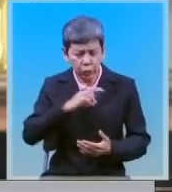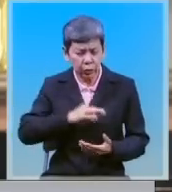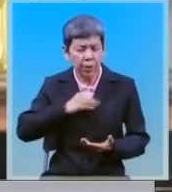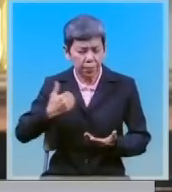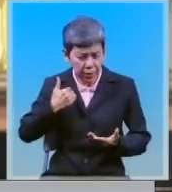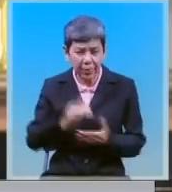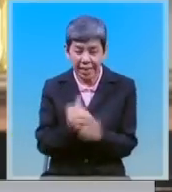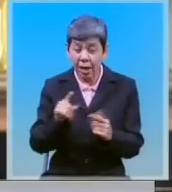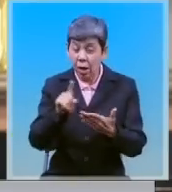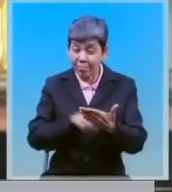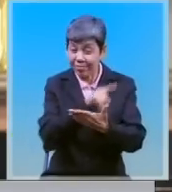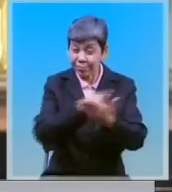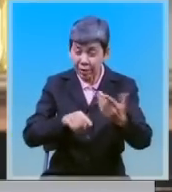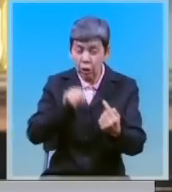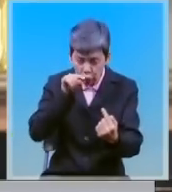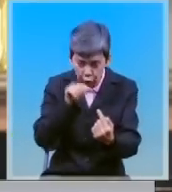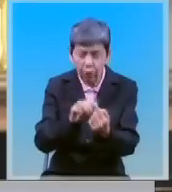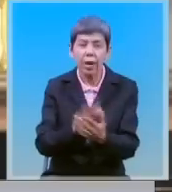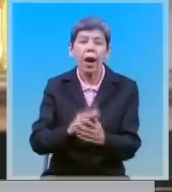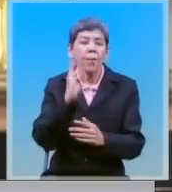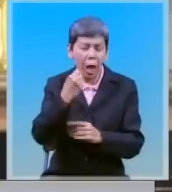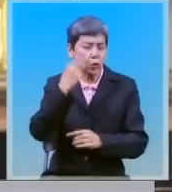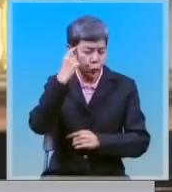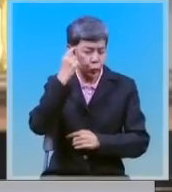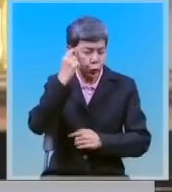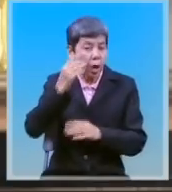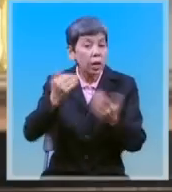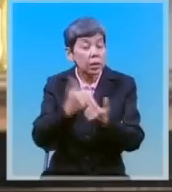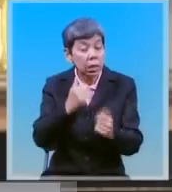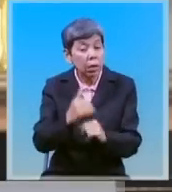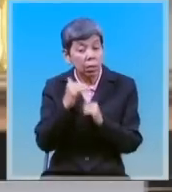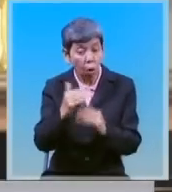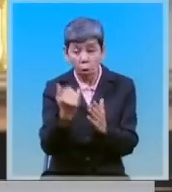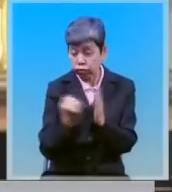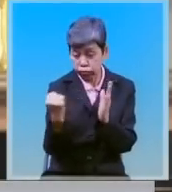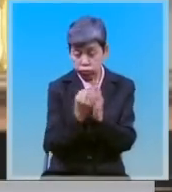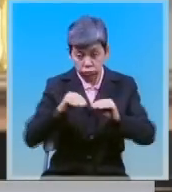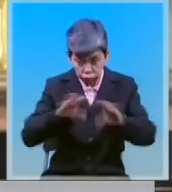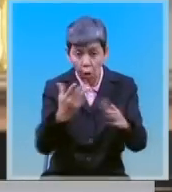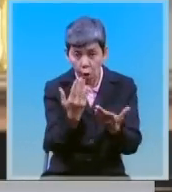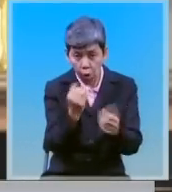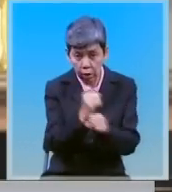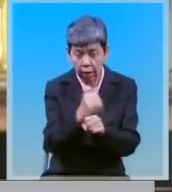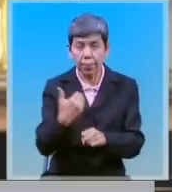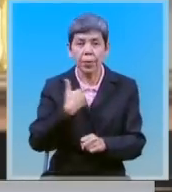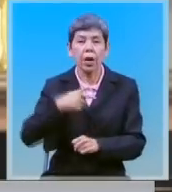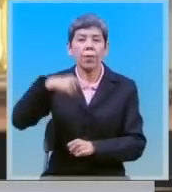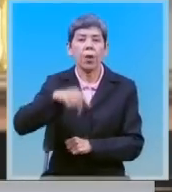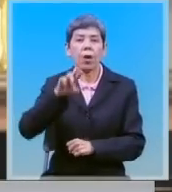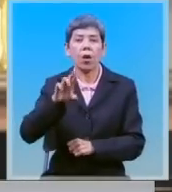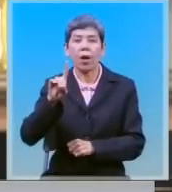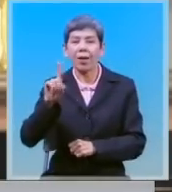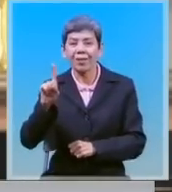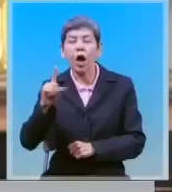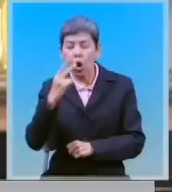าวันเลือกตั้งเนี่ยจะมีขึ้นเมื่อไหร่แต่จะเป็นทางการได้เนี่ยก็ต่อเมื่อมีพระราชกฤษฎีก